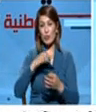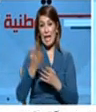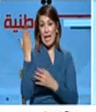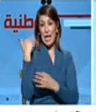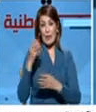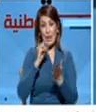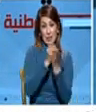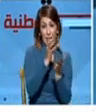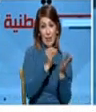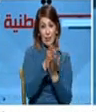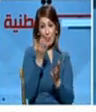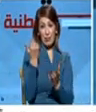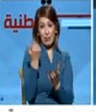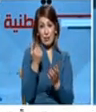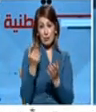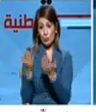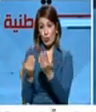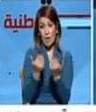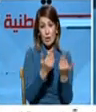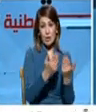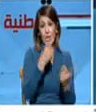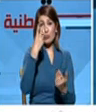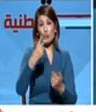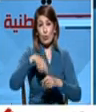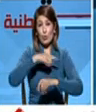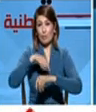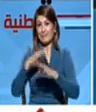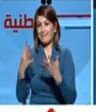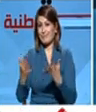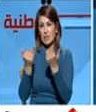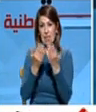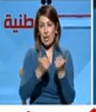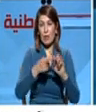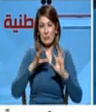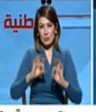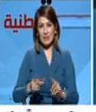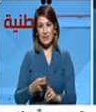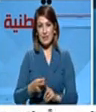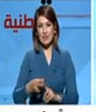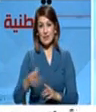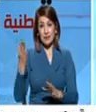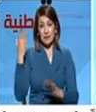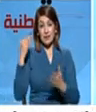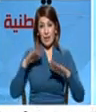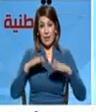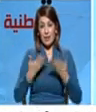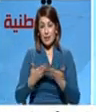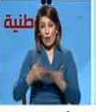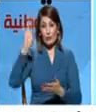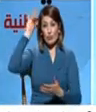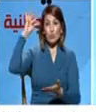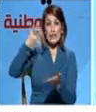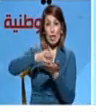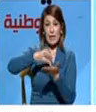موجود موجود كما قلنا الضغط كانت قبل ال ال على